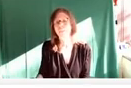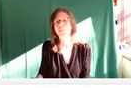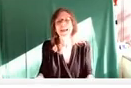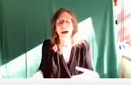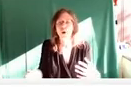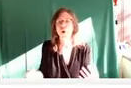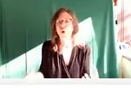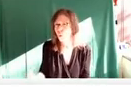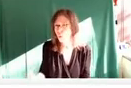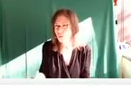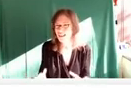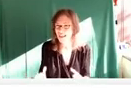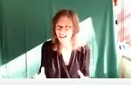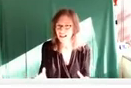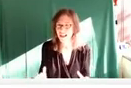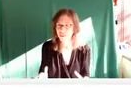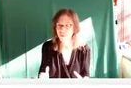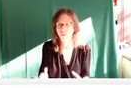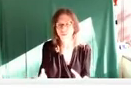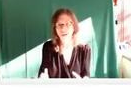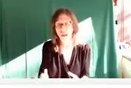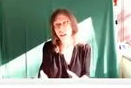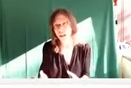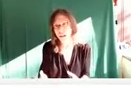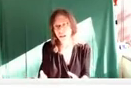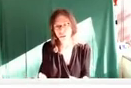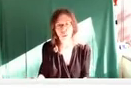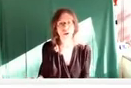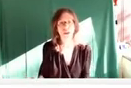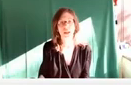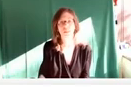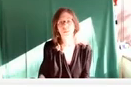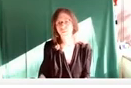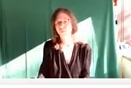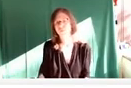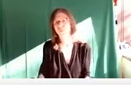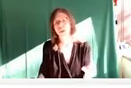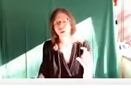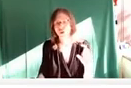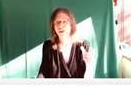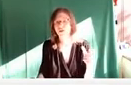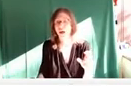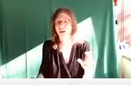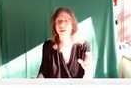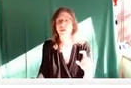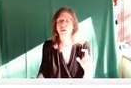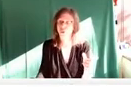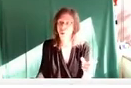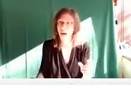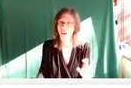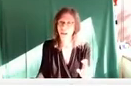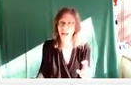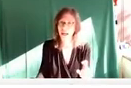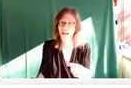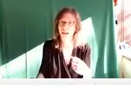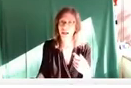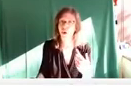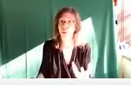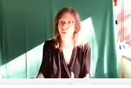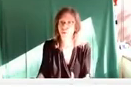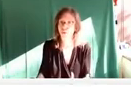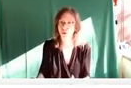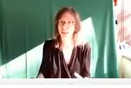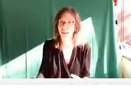Mais en gros, on s'entend, certains s'entendent pour dire qu'il y a une différence fondamentale entre